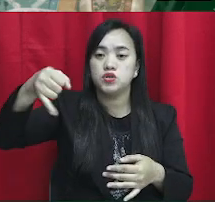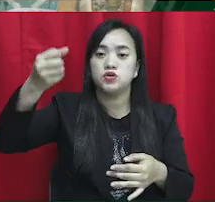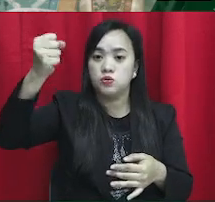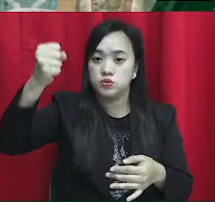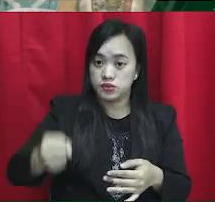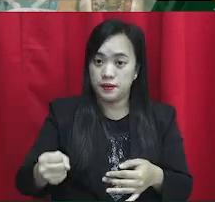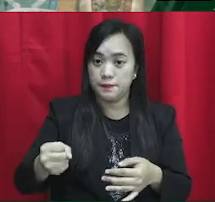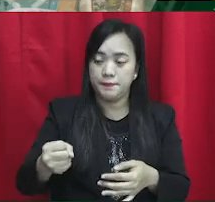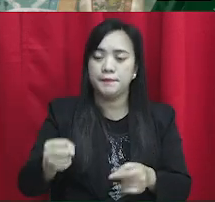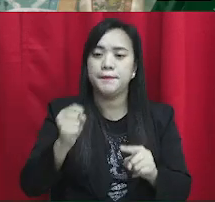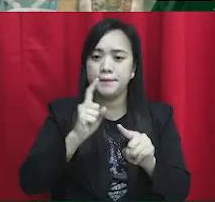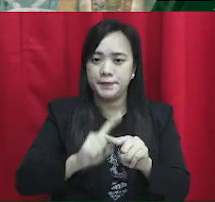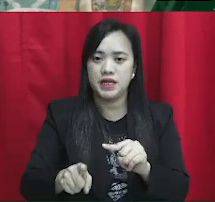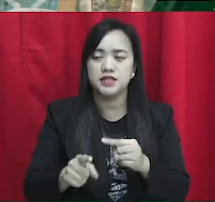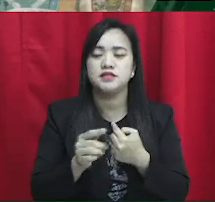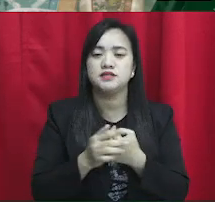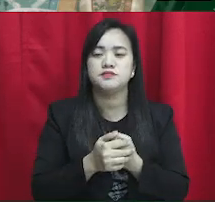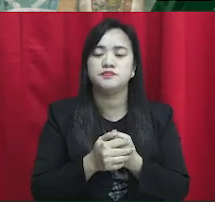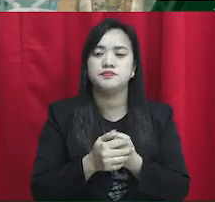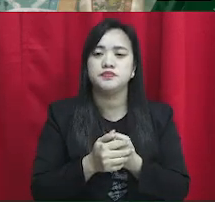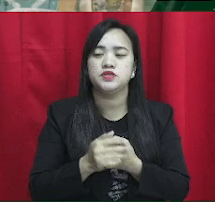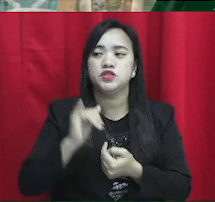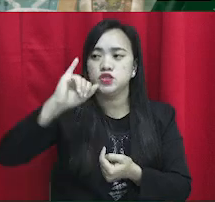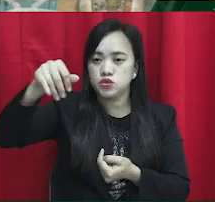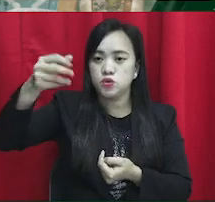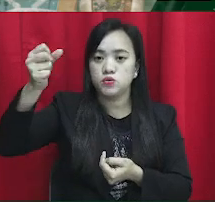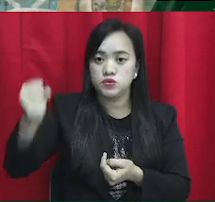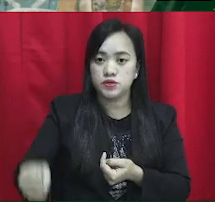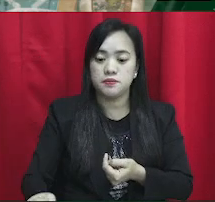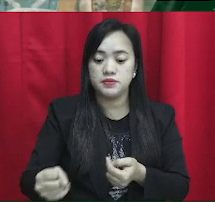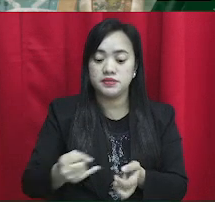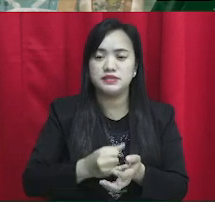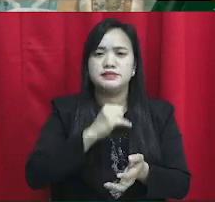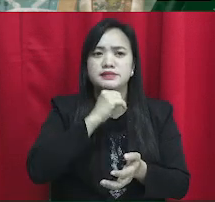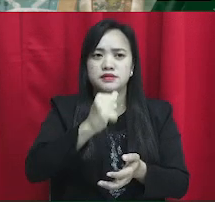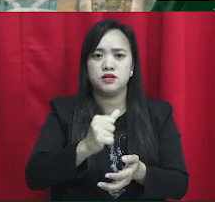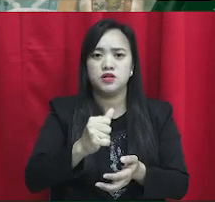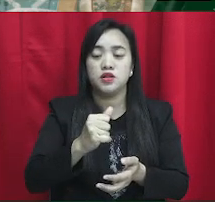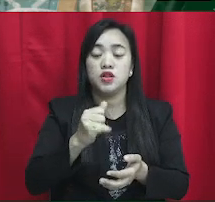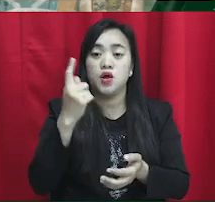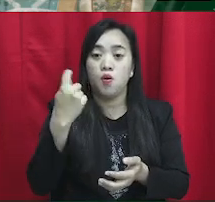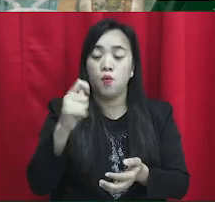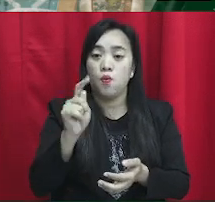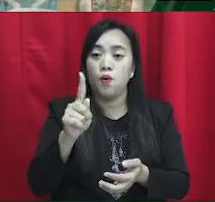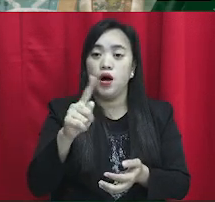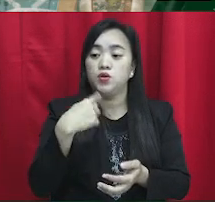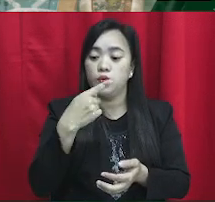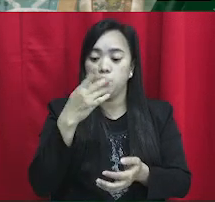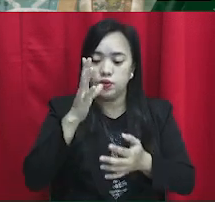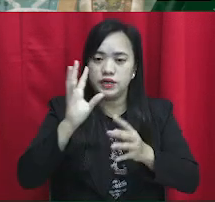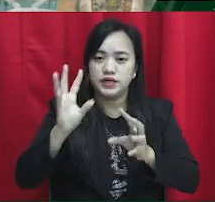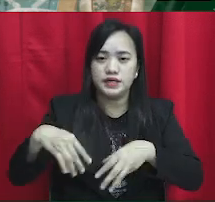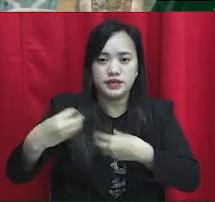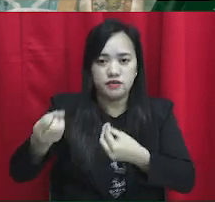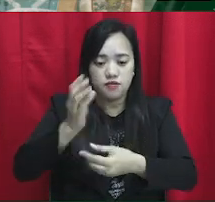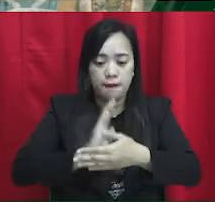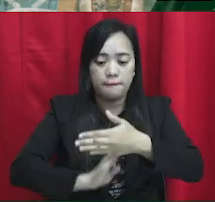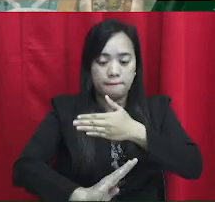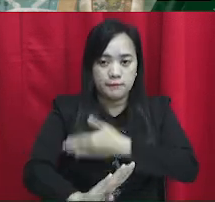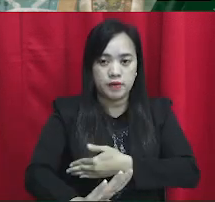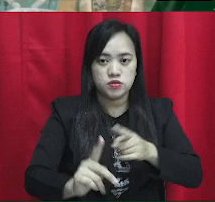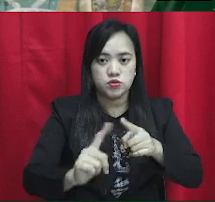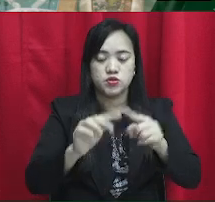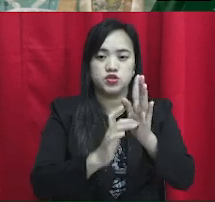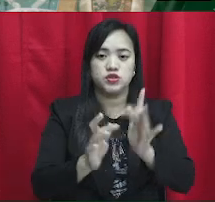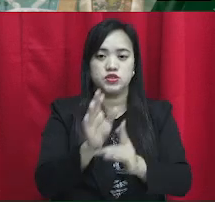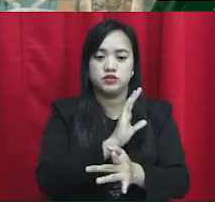si Joseph, but the point is, hindi po si Joseph ang nanganak. Hindi po si Joseph ang kinausap na Diyos